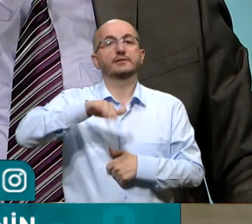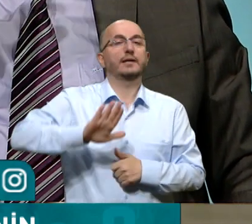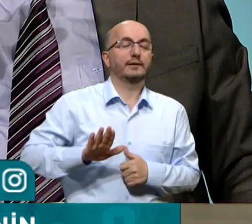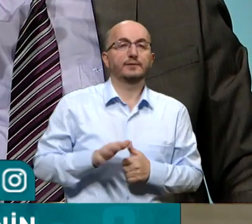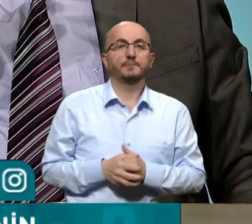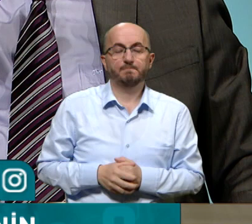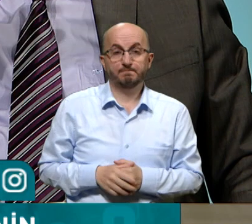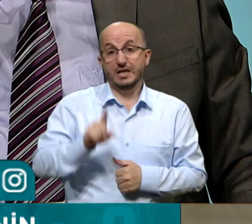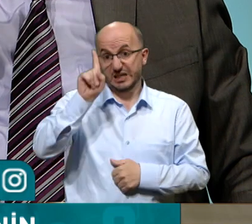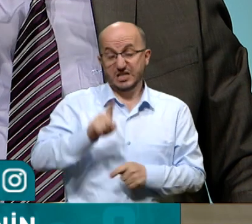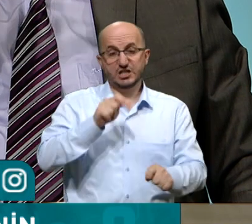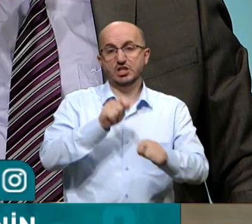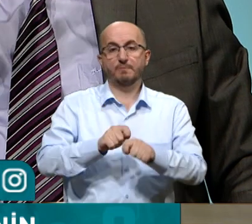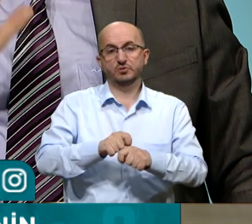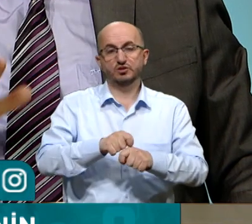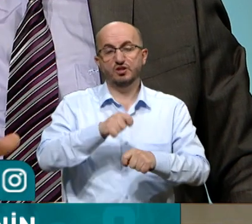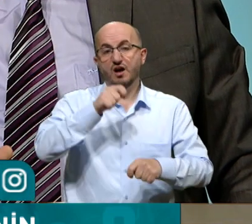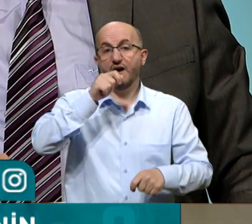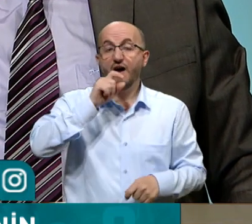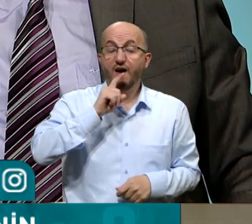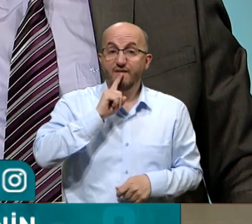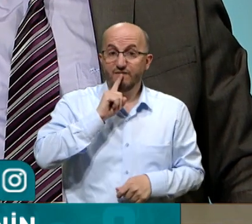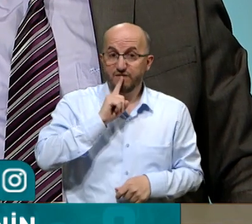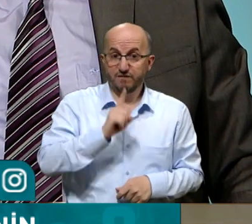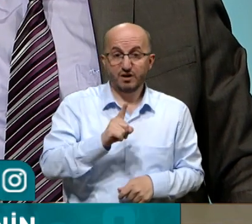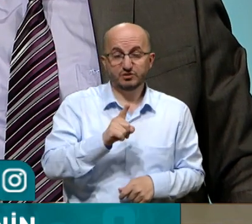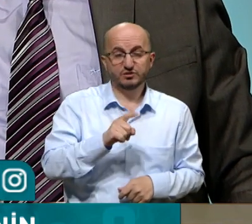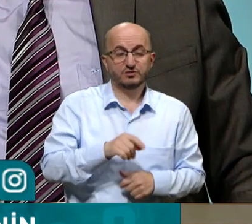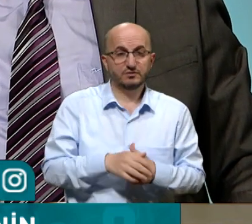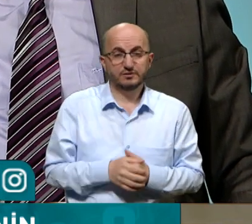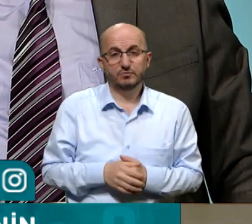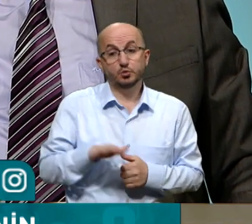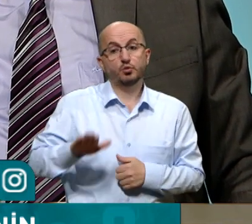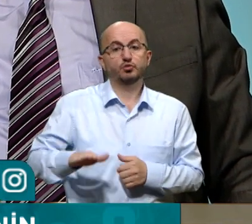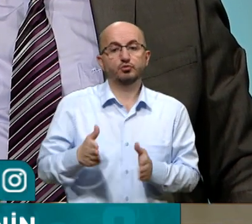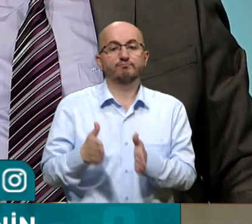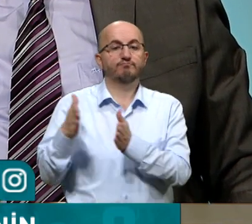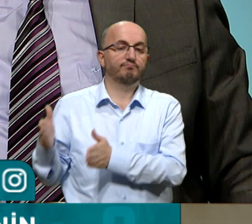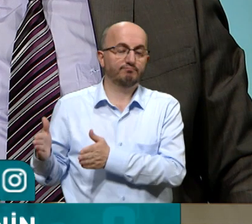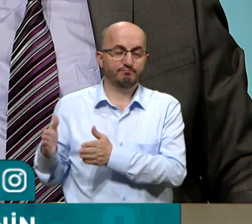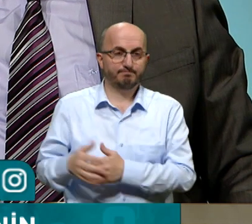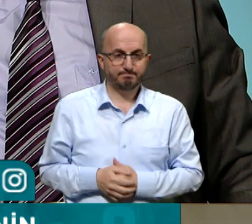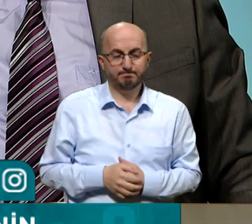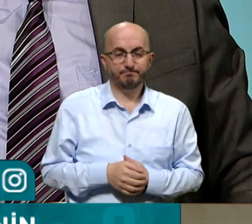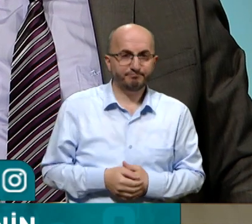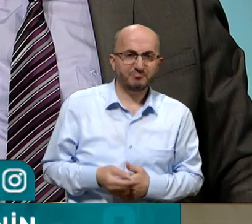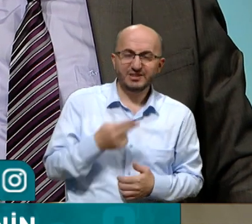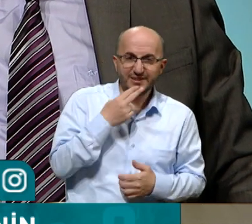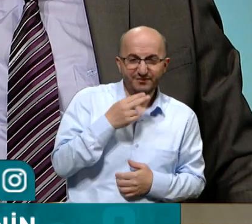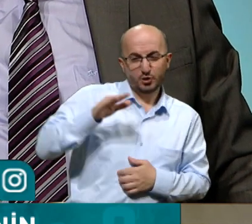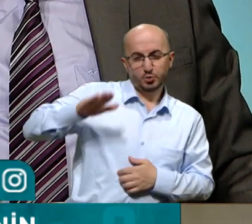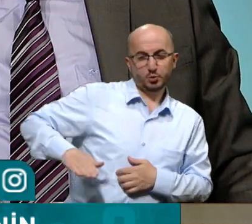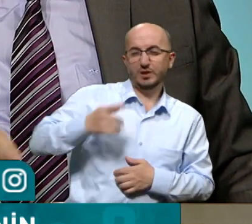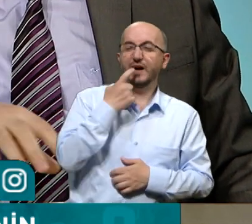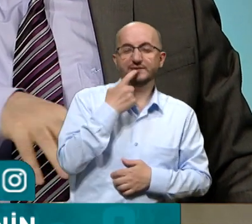Çünkü farzı yerine gel yaptığı hac farz açtı burada bir tek çocuk müstesnadır Eğer diyelim ki hanımefendinin küçük yaşta